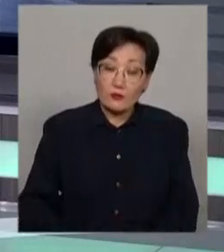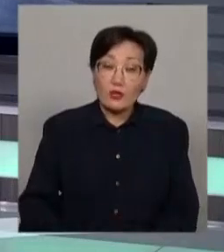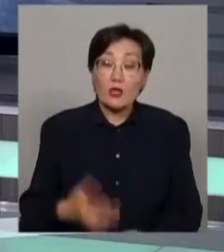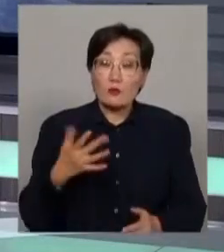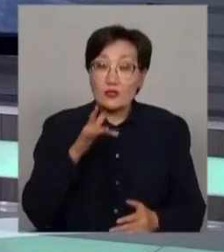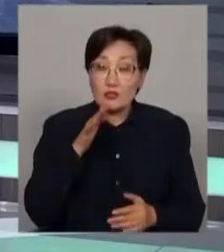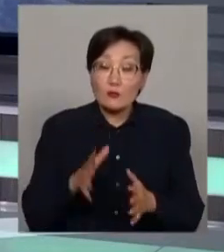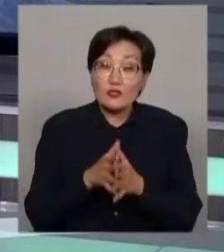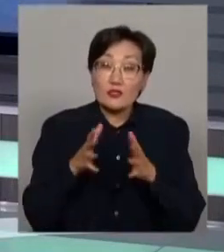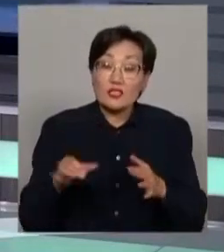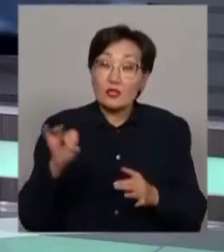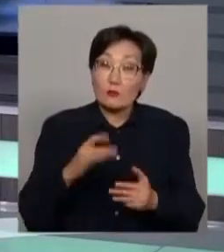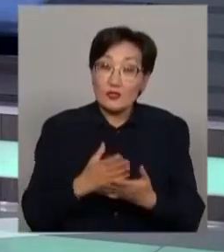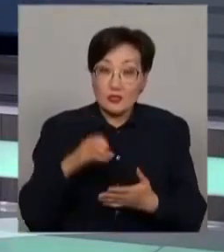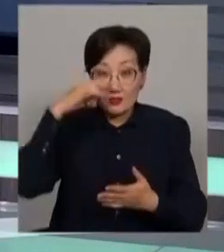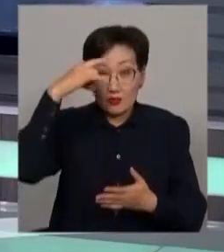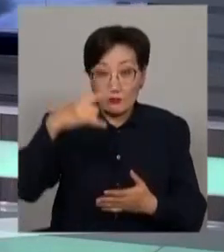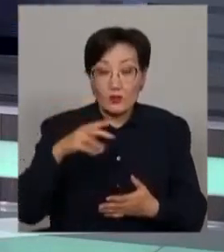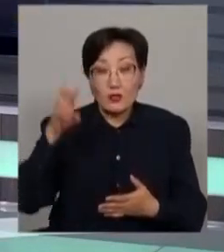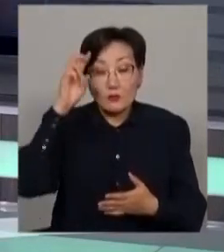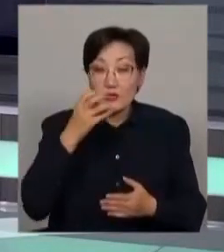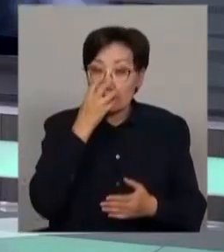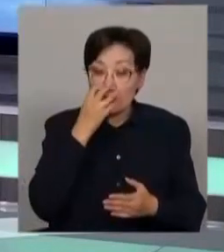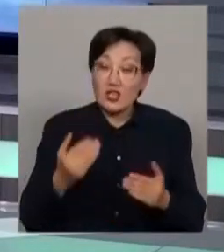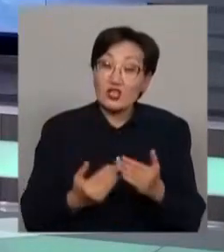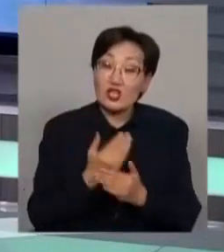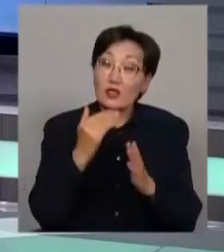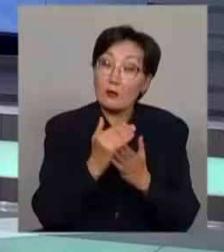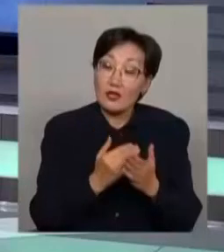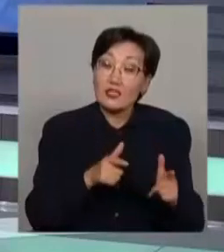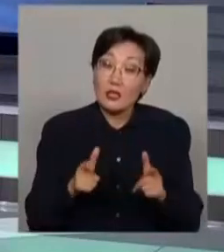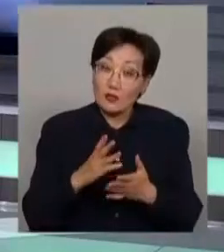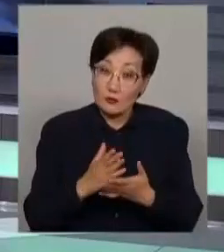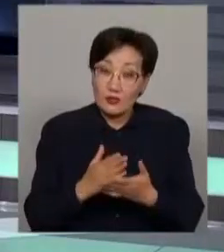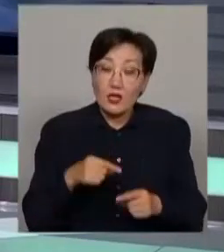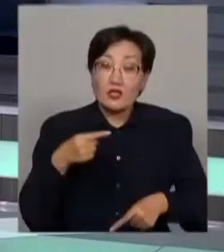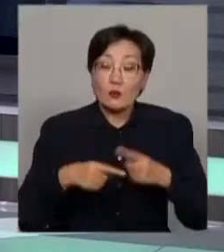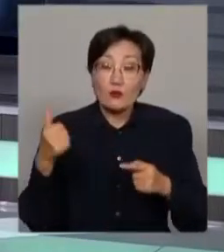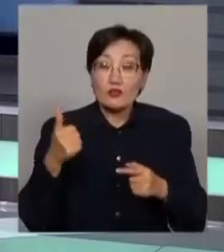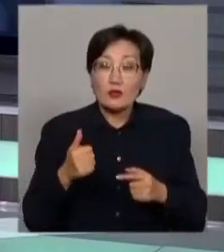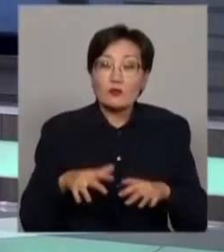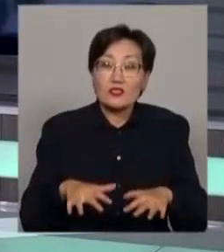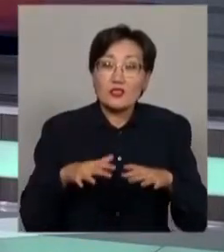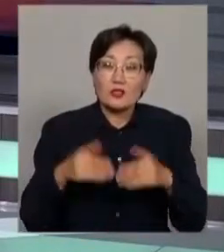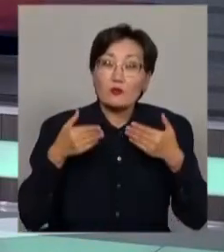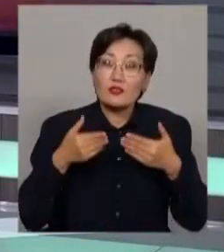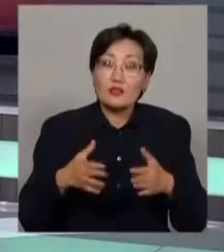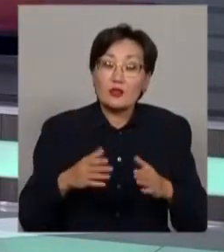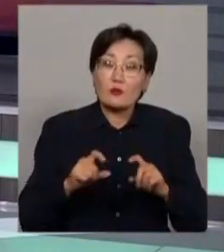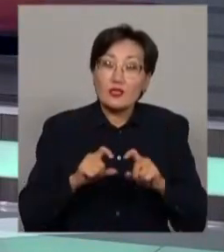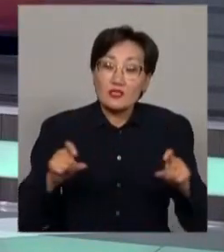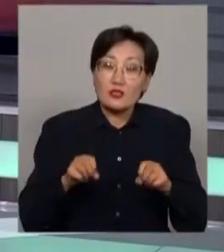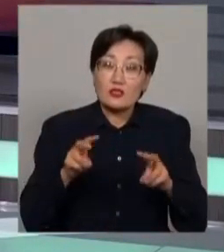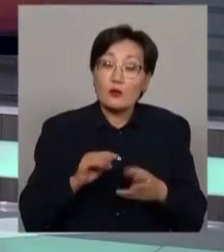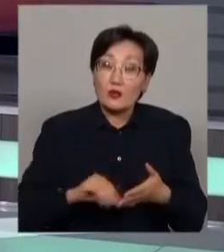50 жылдан артық тарихы бар Қазақ мемлекеттік циркі жаңа бағдарлама дайындап жатыр. Келер аптада көпке есігін ашатын мекемеге